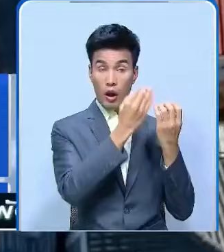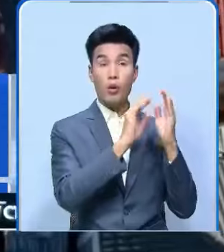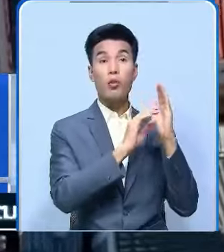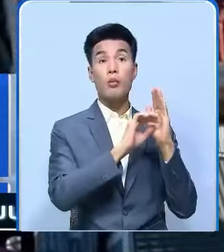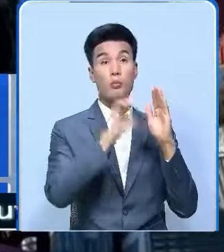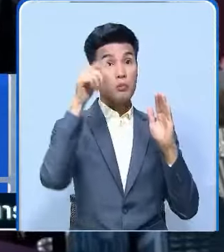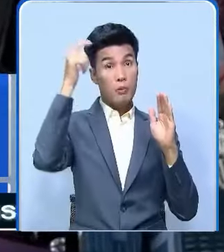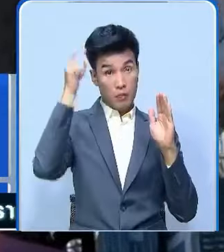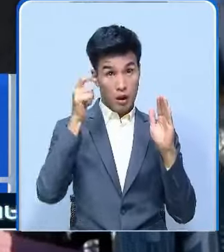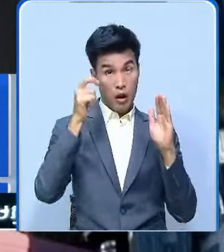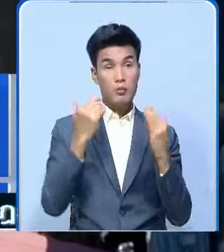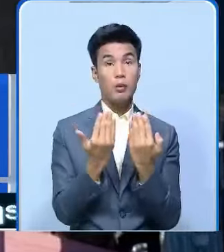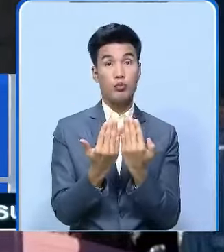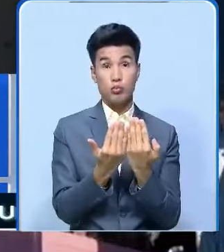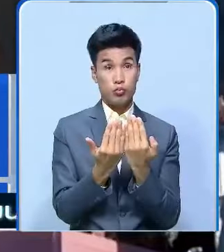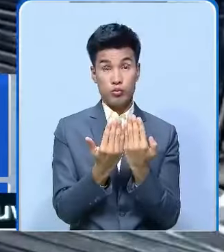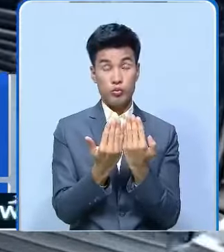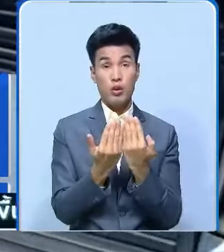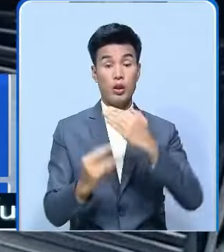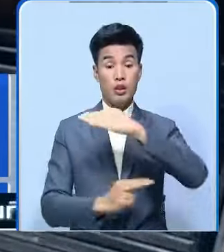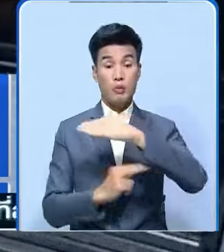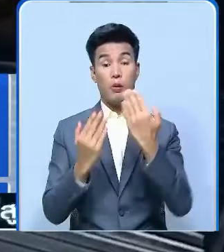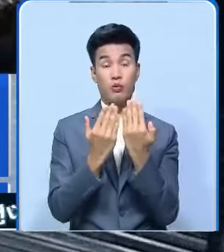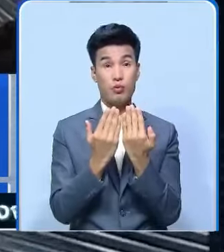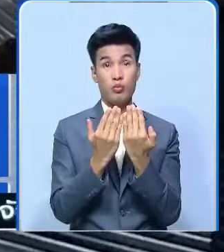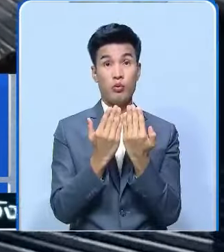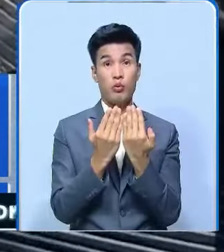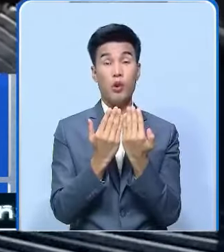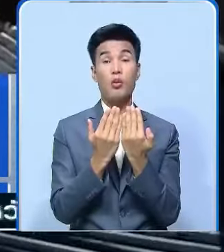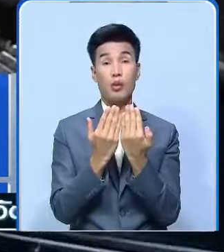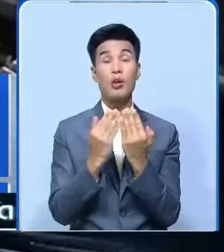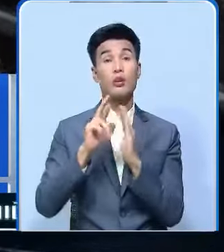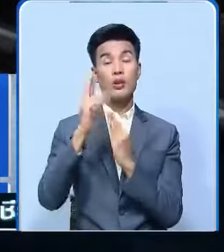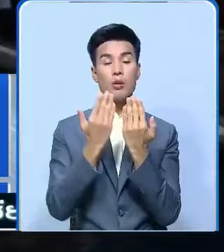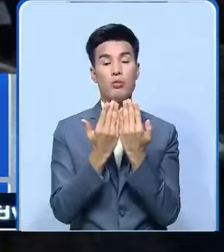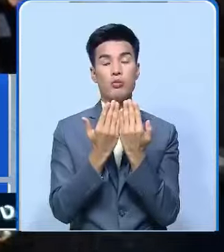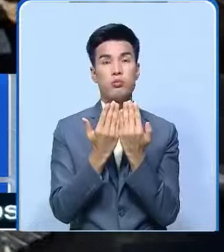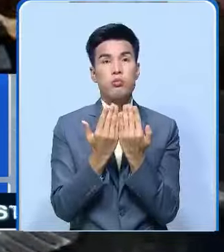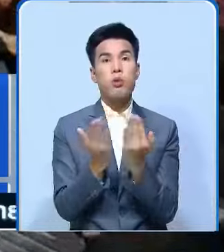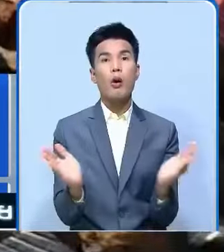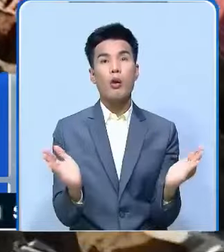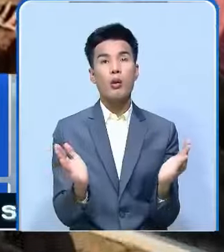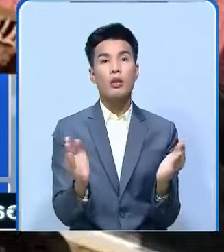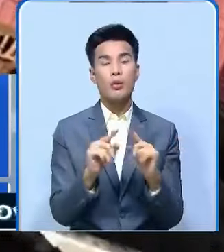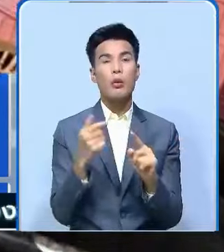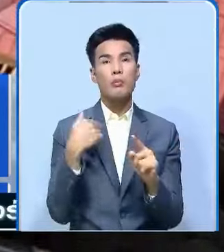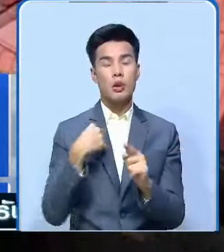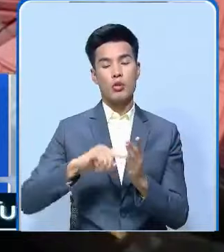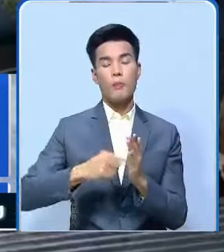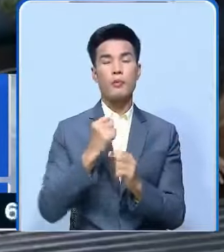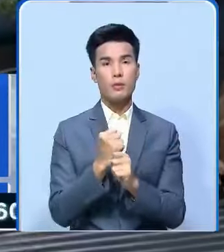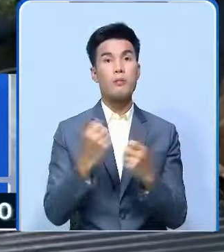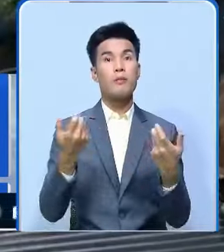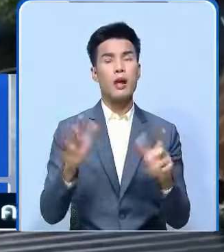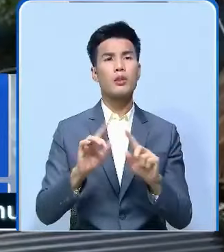มาก็ทำให้พนังกั้นน้ำที่อยู่ใต้สะพานข้ามแดนชายแดนที่จังหวัดเชียงรายมาได้รับความเสียหายแต่ว่าเขามีการซ่อมแซมแล้ว